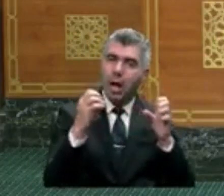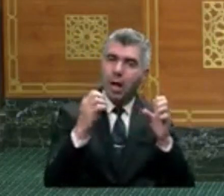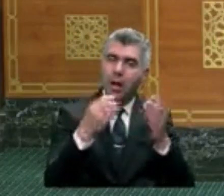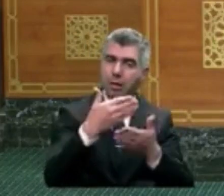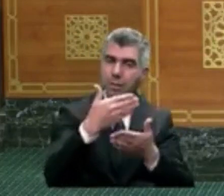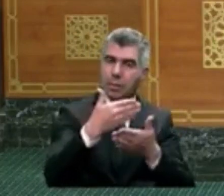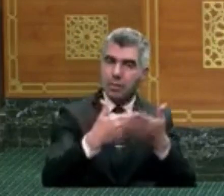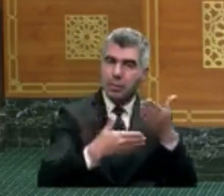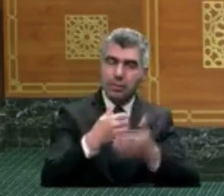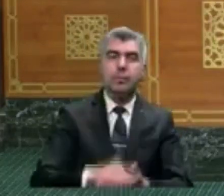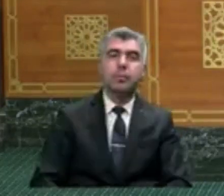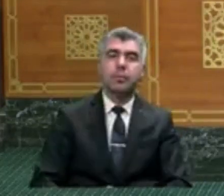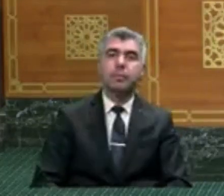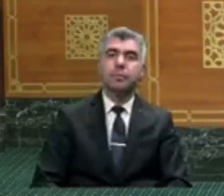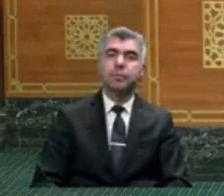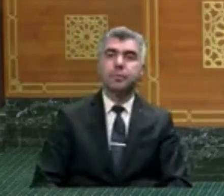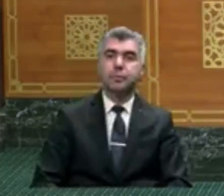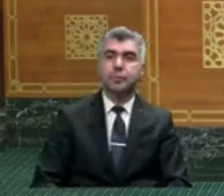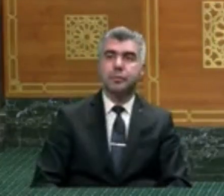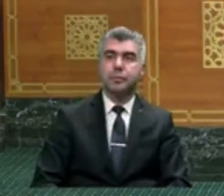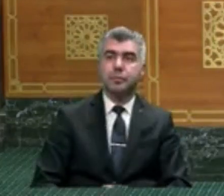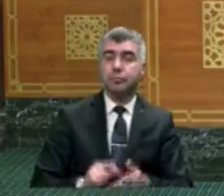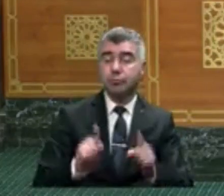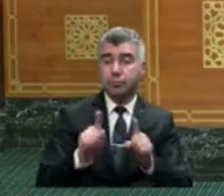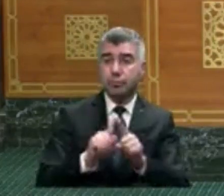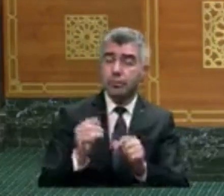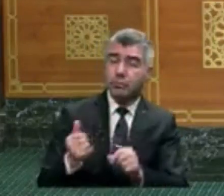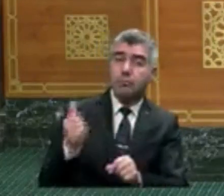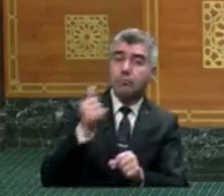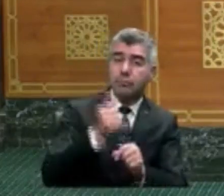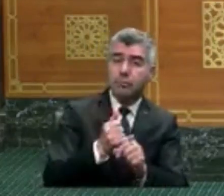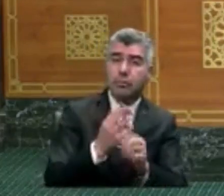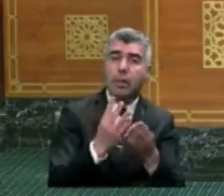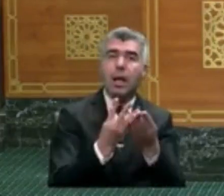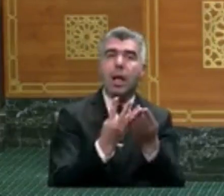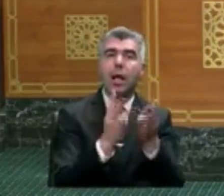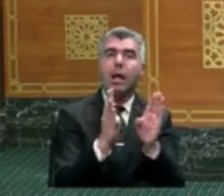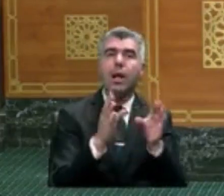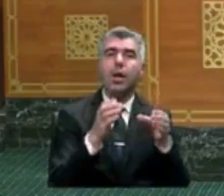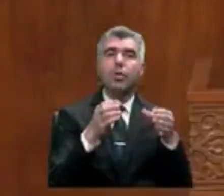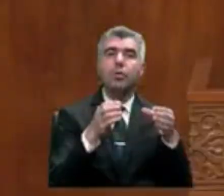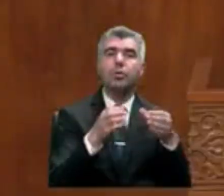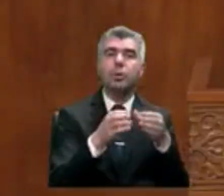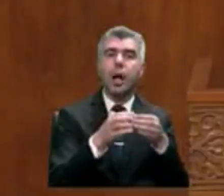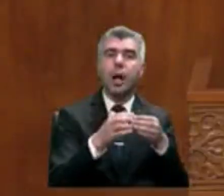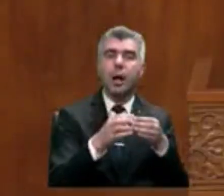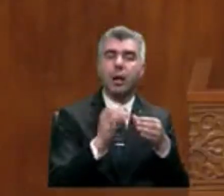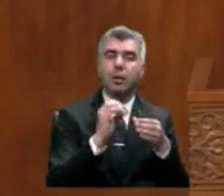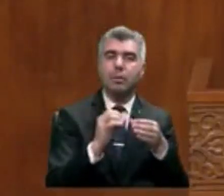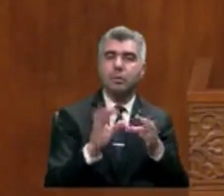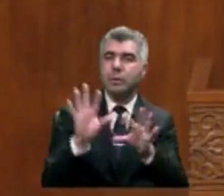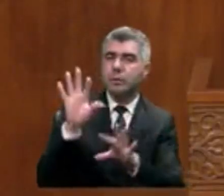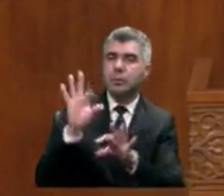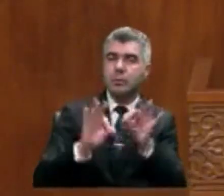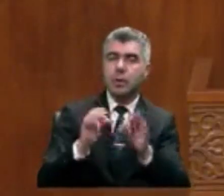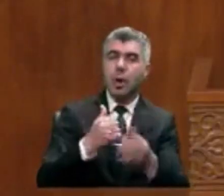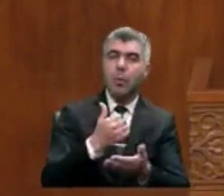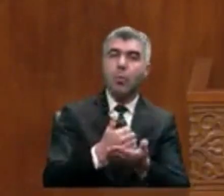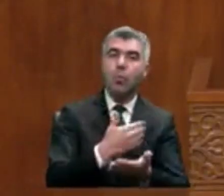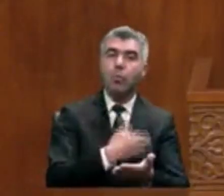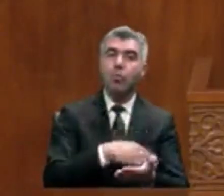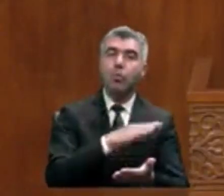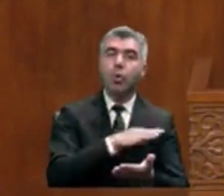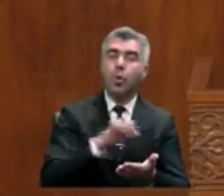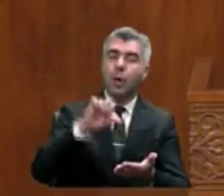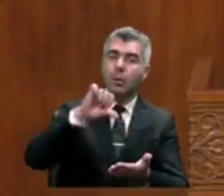وتجدر الاشاره الى انه تم تعيين لجنه وطنيه للانتقاء مكونه من مسؤولين بالاداره